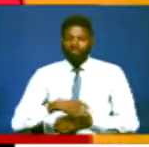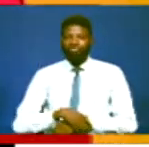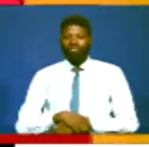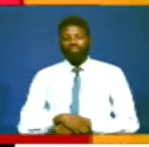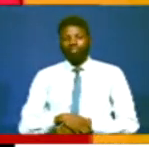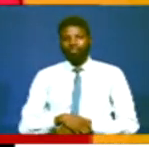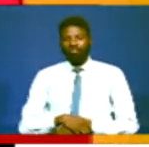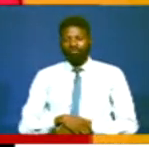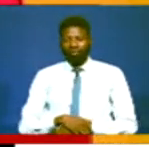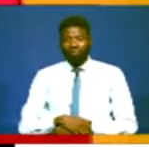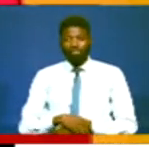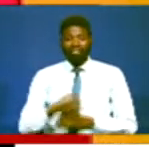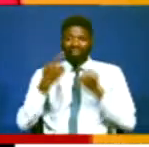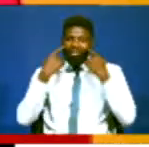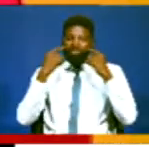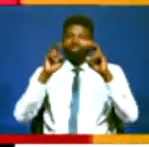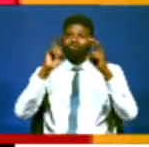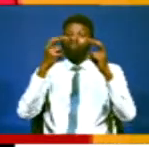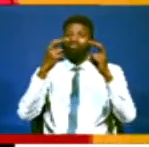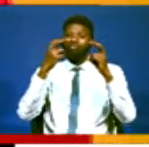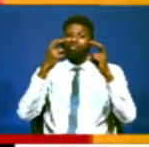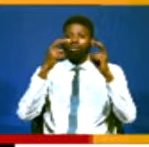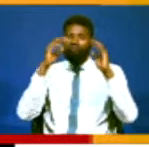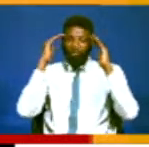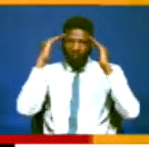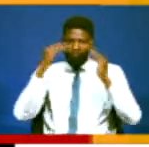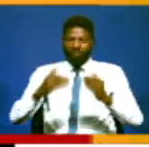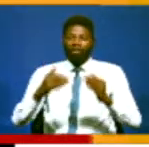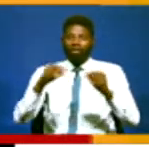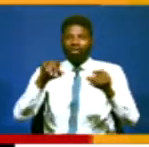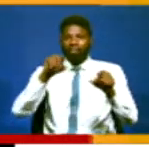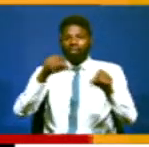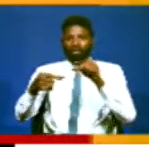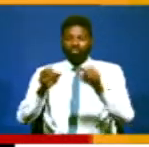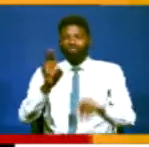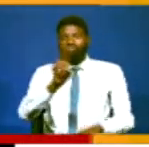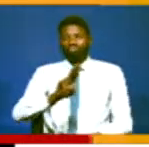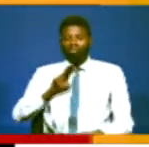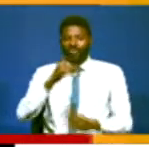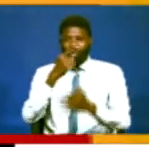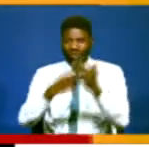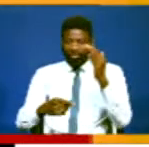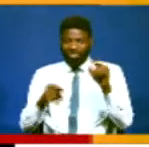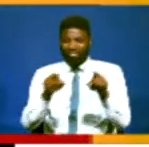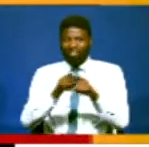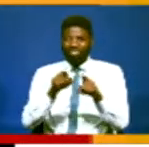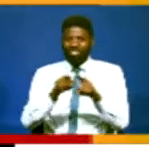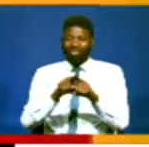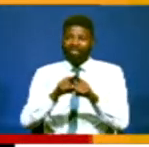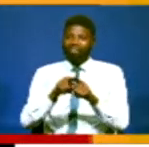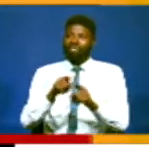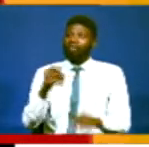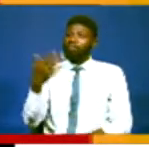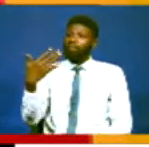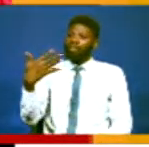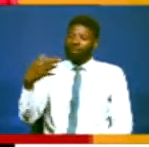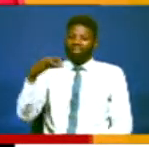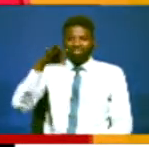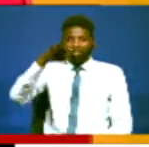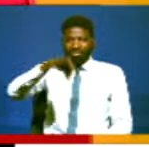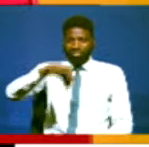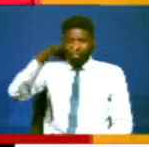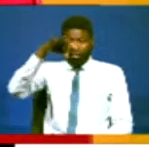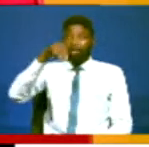mada ambayo inahusu practical ya kutumia litmus. Hizi litmus tumekuja kuzisikia katika shule za